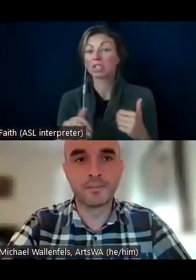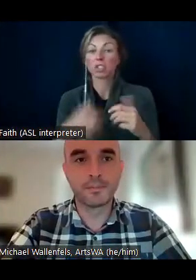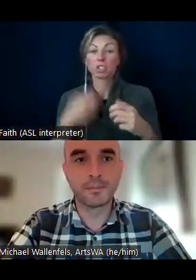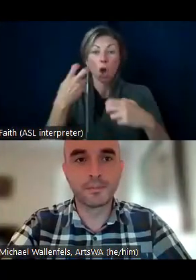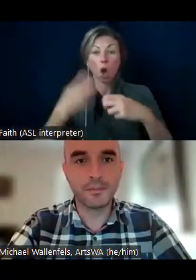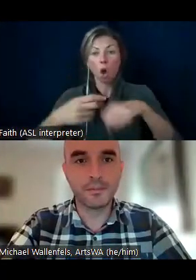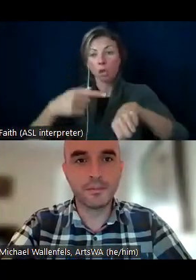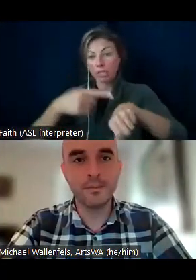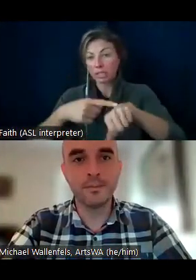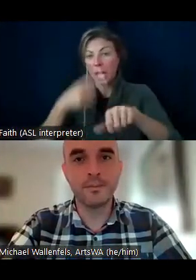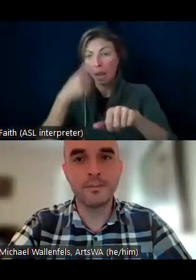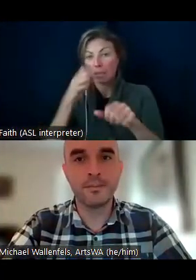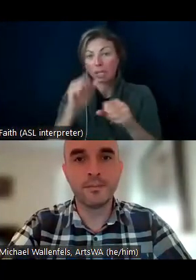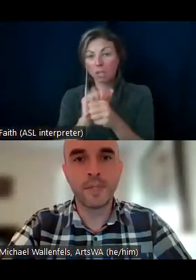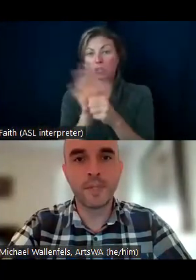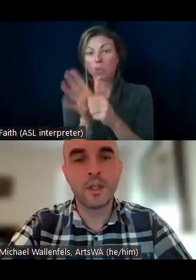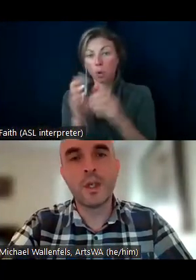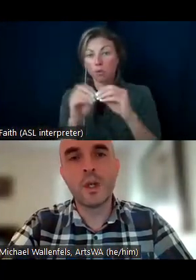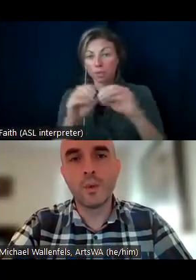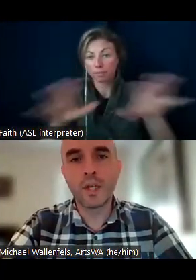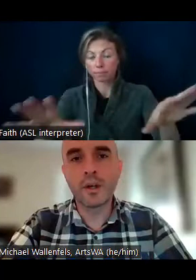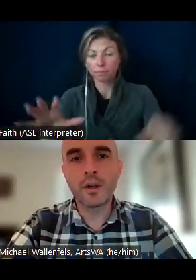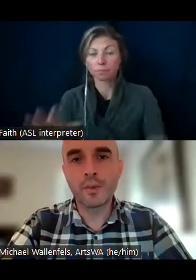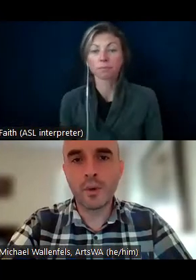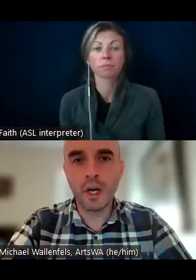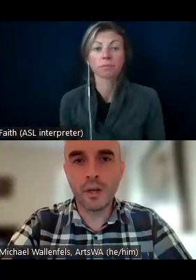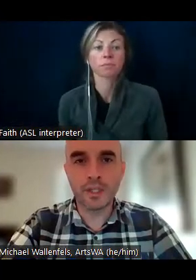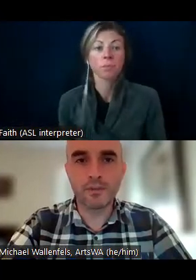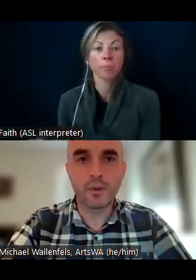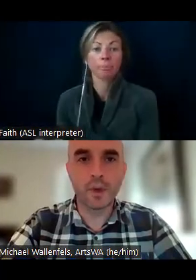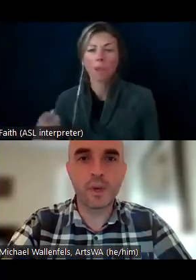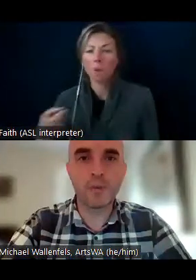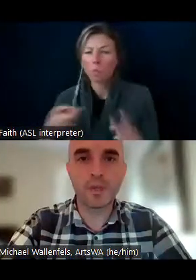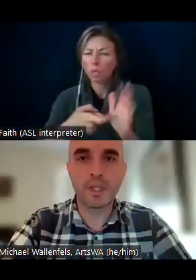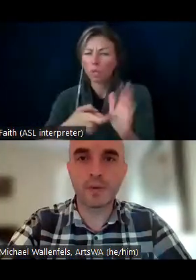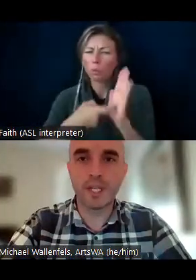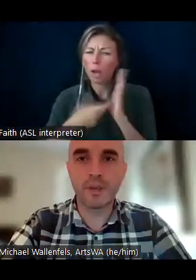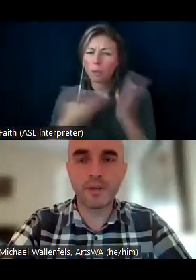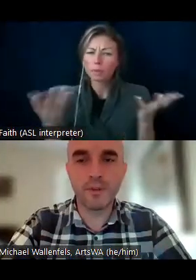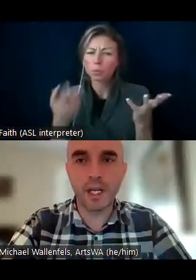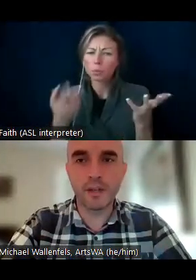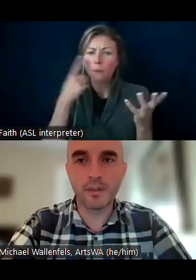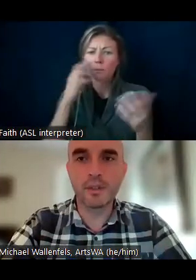코로나19로 재정적 어려움을 직면하고 있는 그런 비즈니스들을 위해서